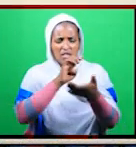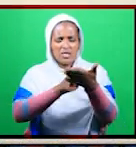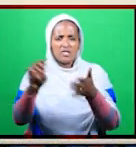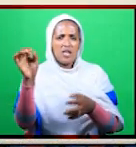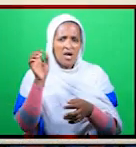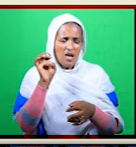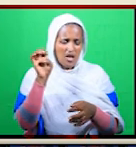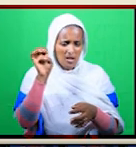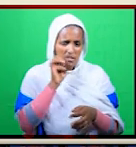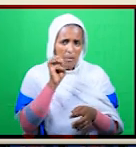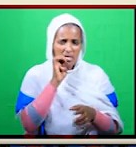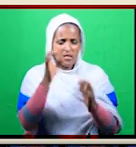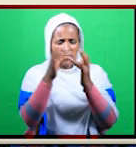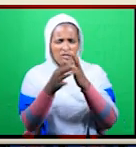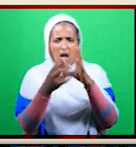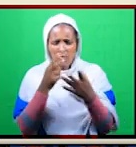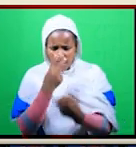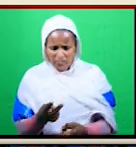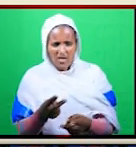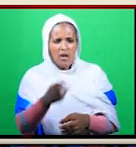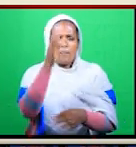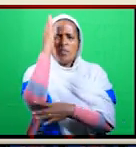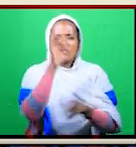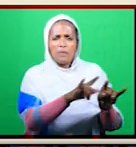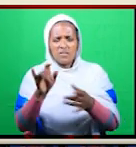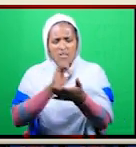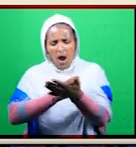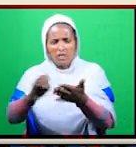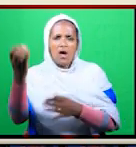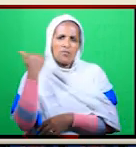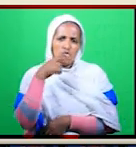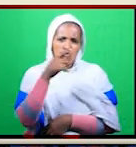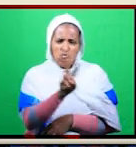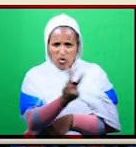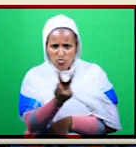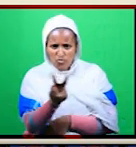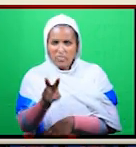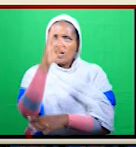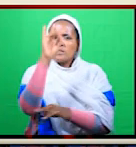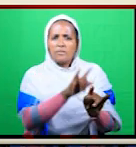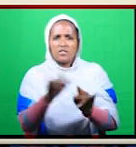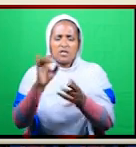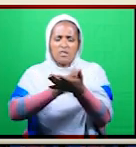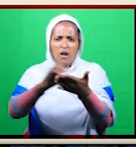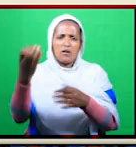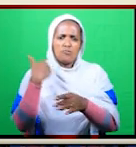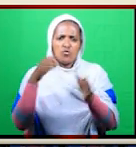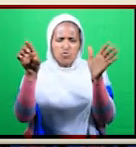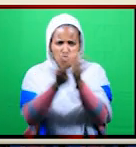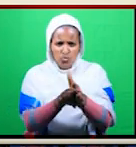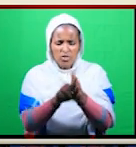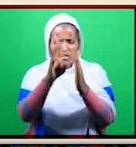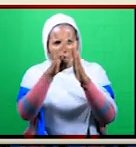የዘካርያስንና የቅድስት ኤልሳቤጥን ትዳር ስንመለከት ምንድን ነው የሚል? በእግዚአብሔር ዘንድ ጻድቃን ነበሩ ይላል። ሁለቱንም በእግዚአብሔር ዘንድ ጻድቃን